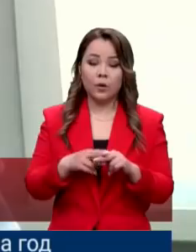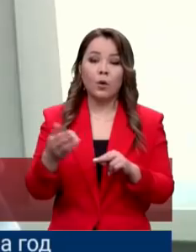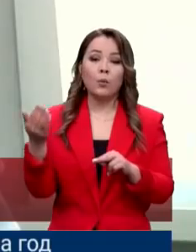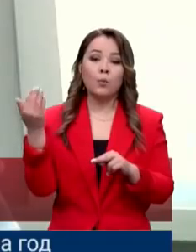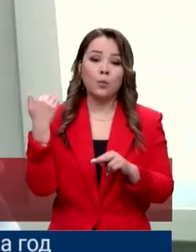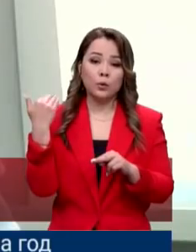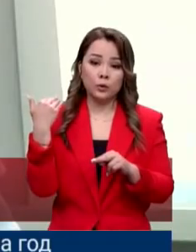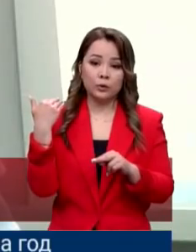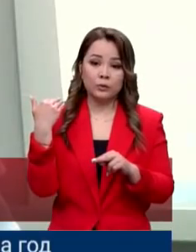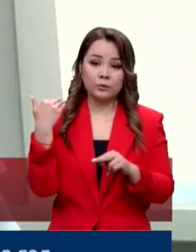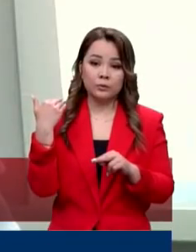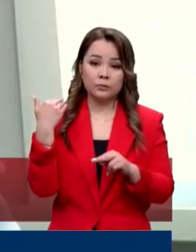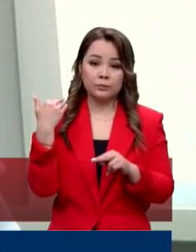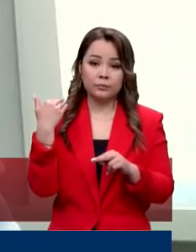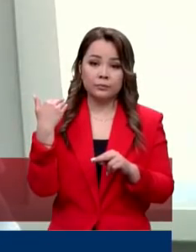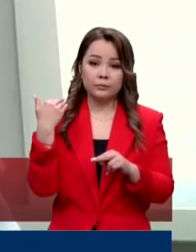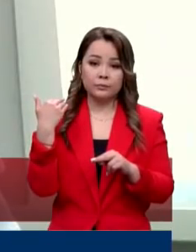бұрынғы